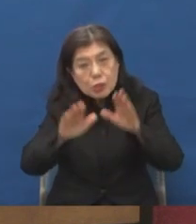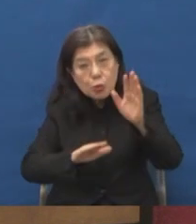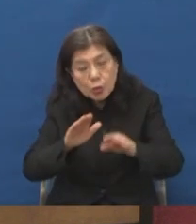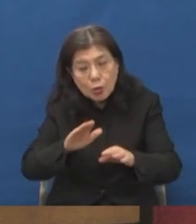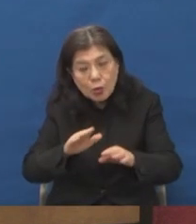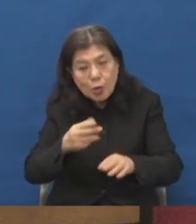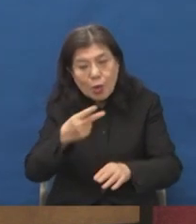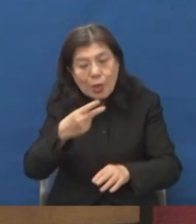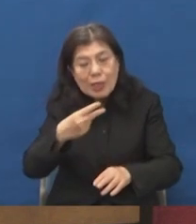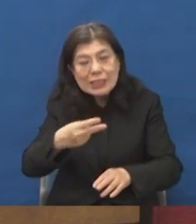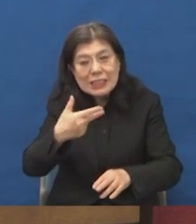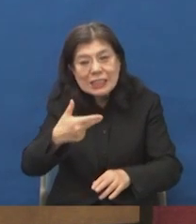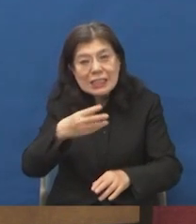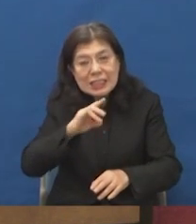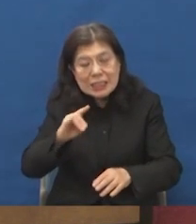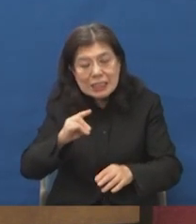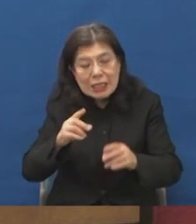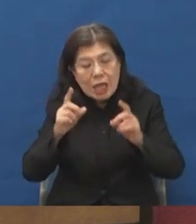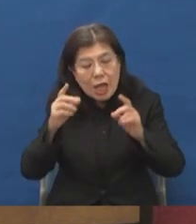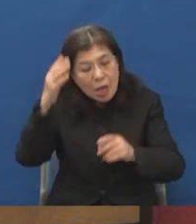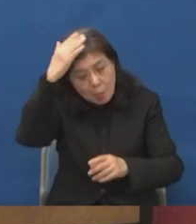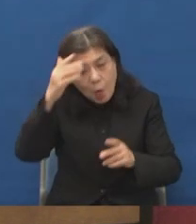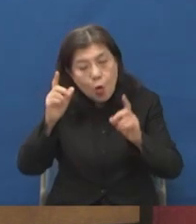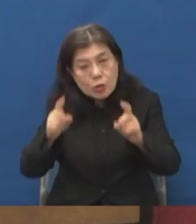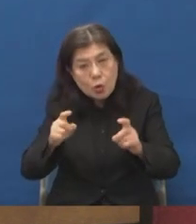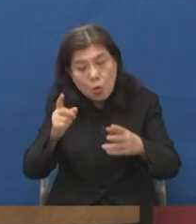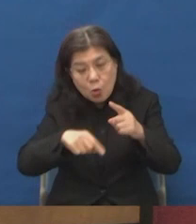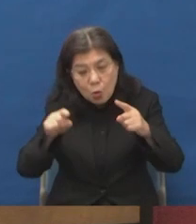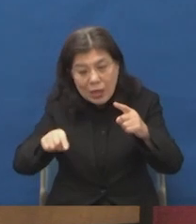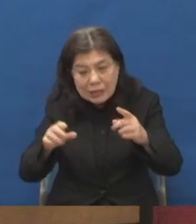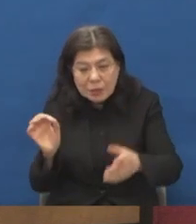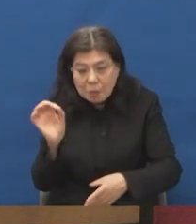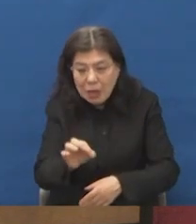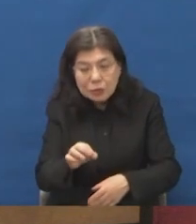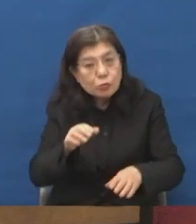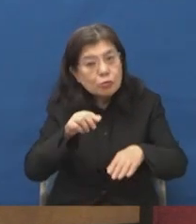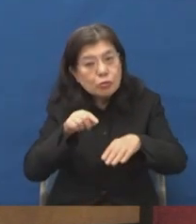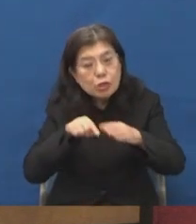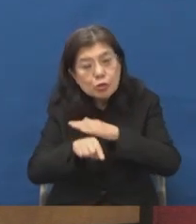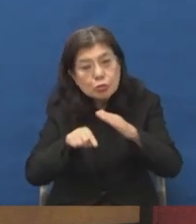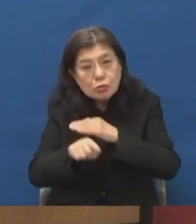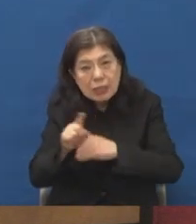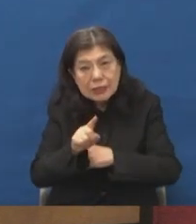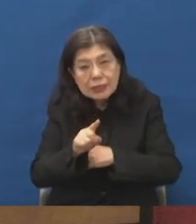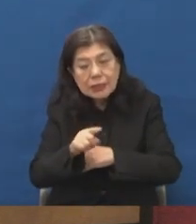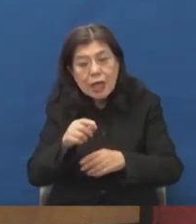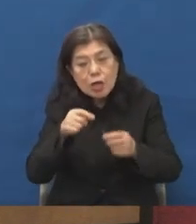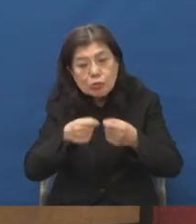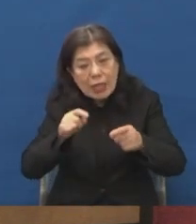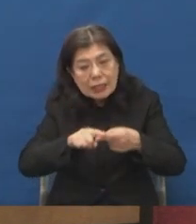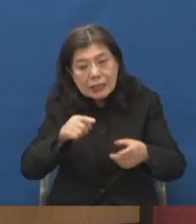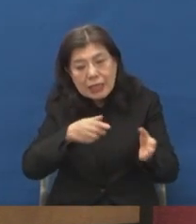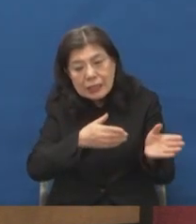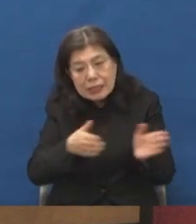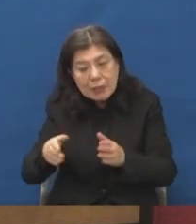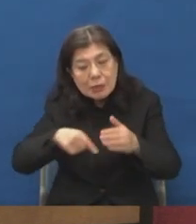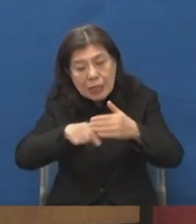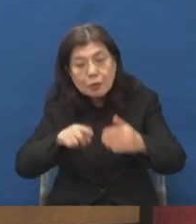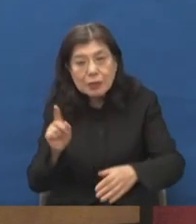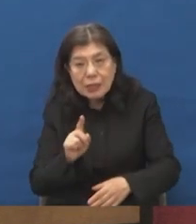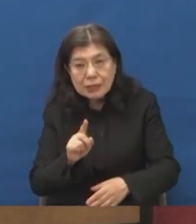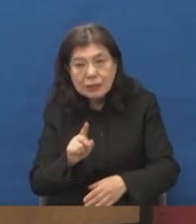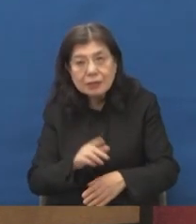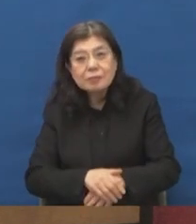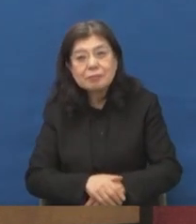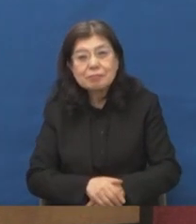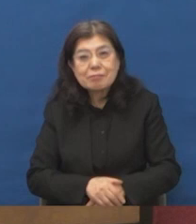園の再整備に基金を充当する理由及び具体的な整備内容、令和6年度の基金の充